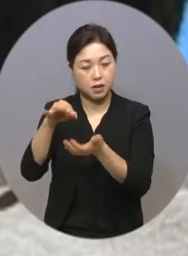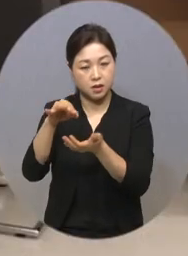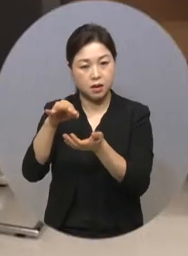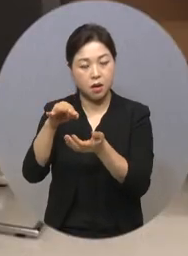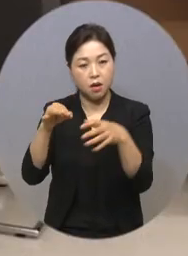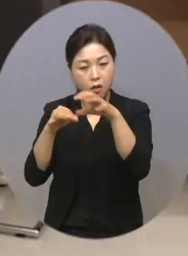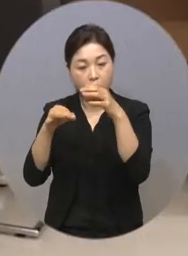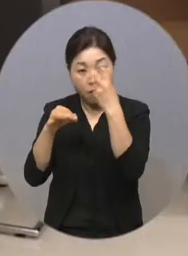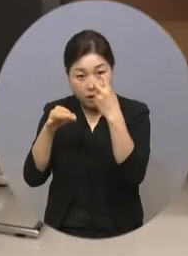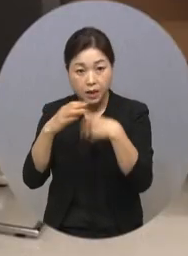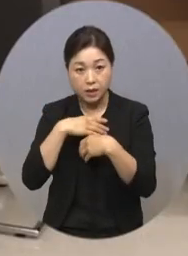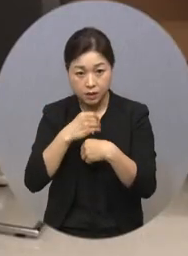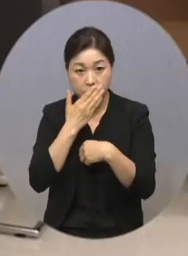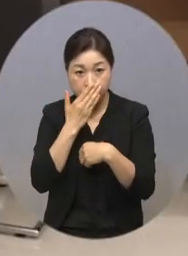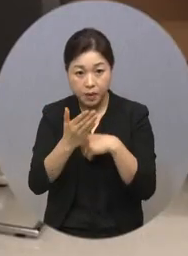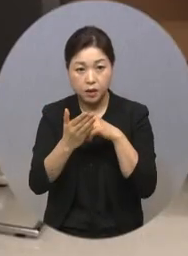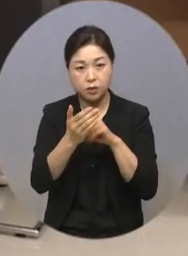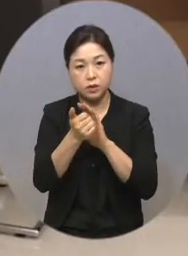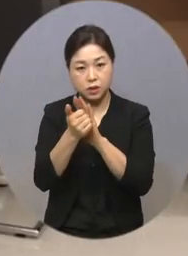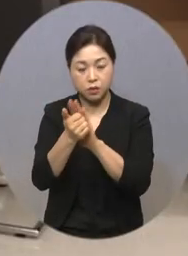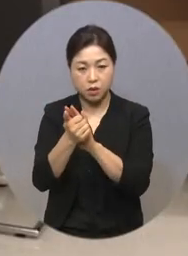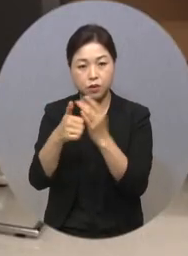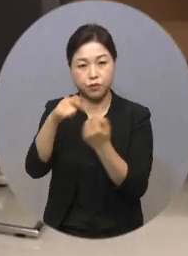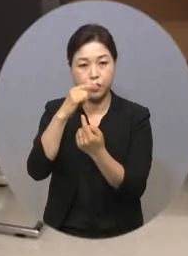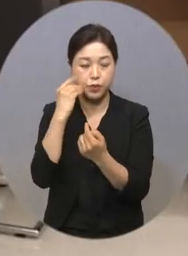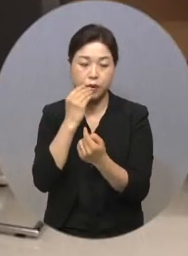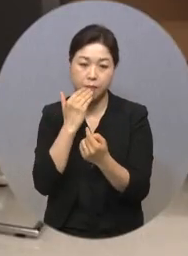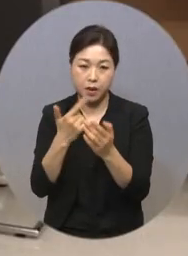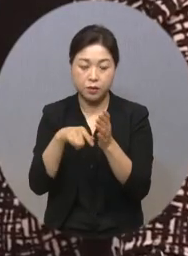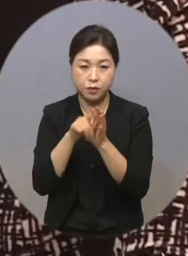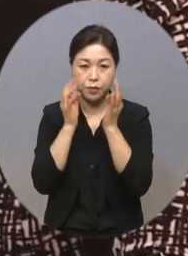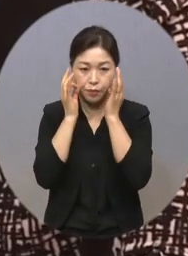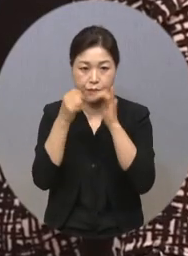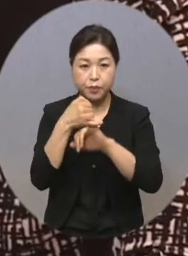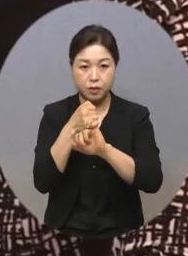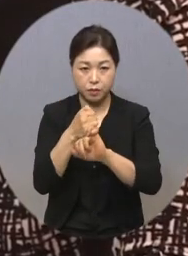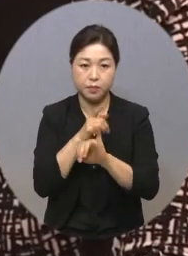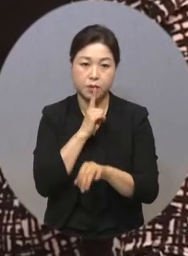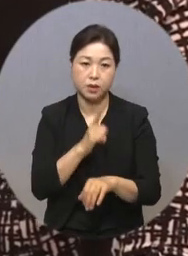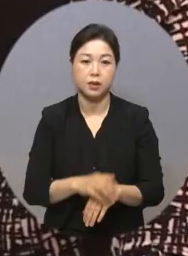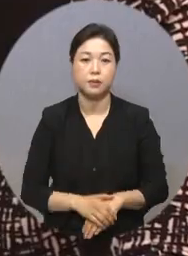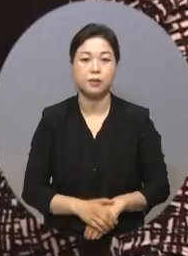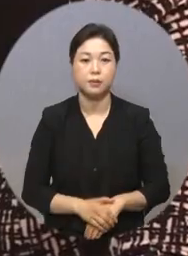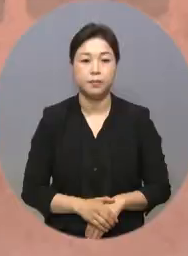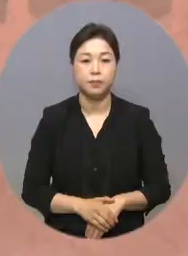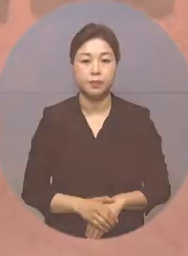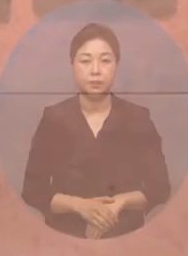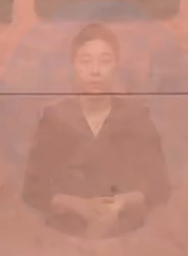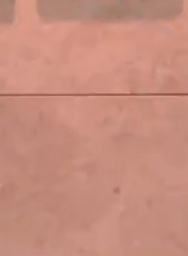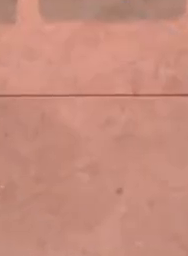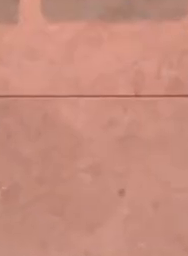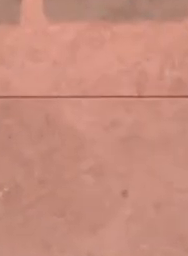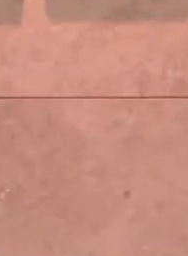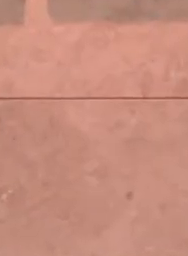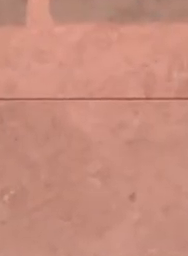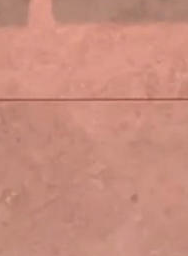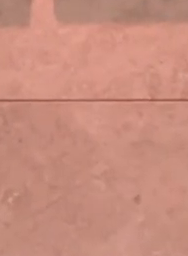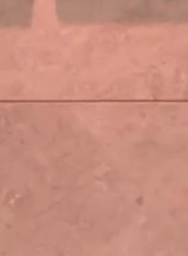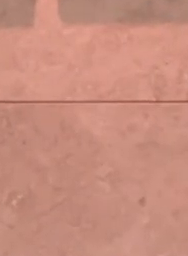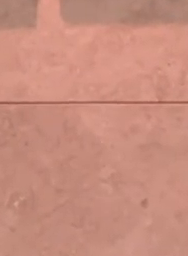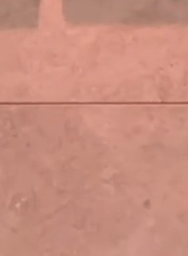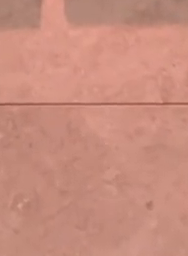기반이 안정적으로 정착될 수 있도록 최선을 다하겠다 는 의지를 밝혔습니다 복지 tv 뉴스 버섯